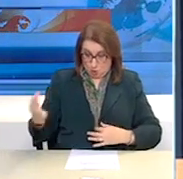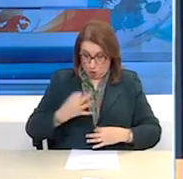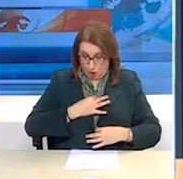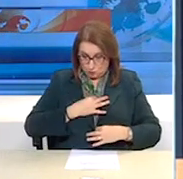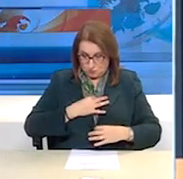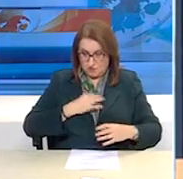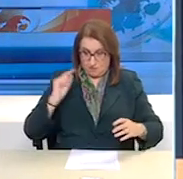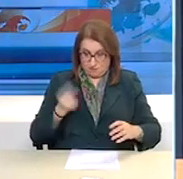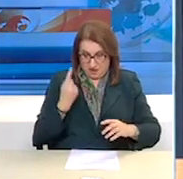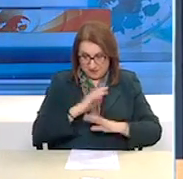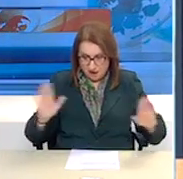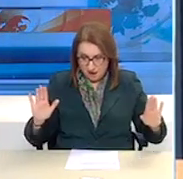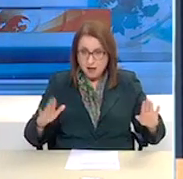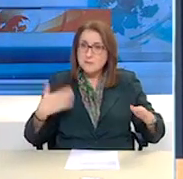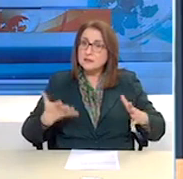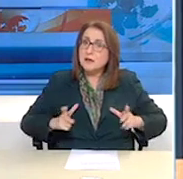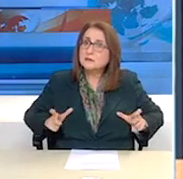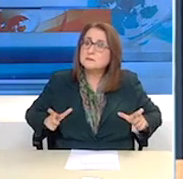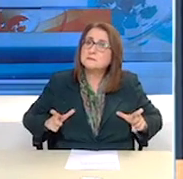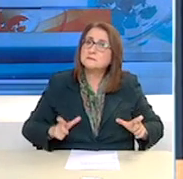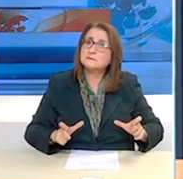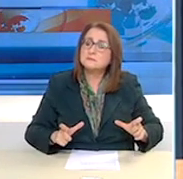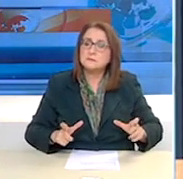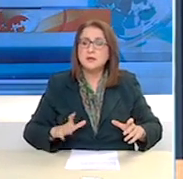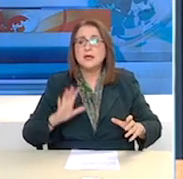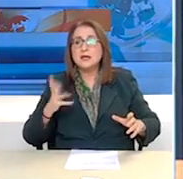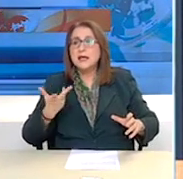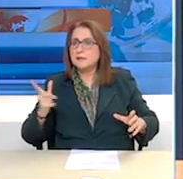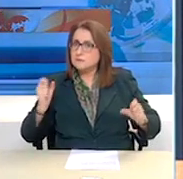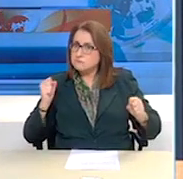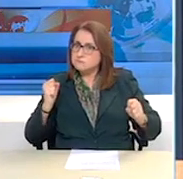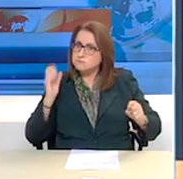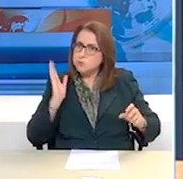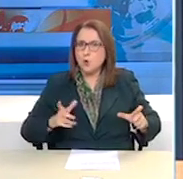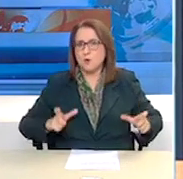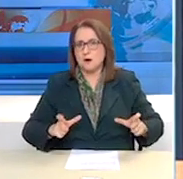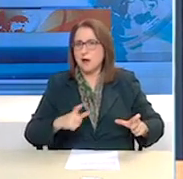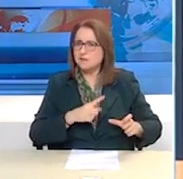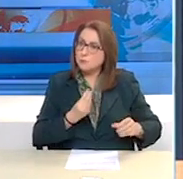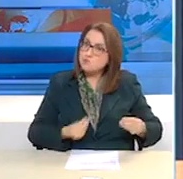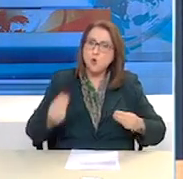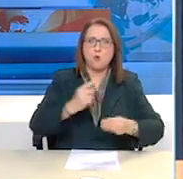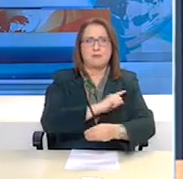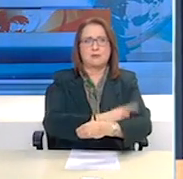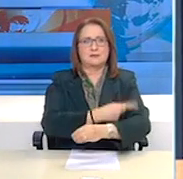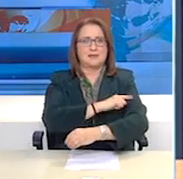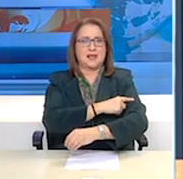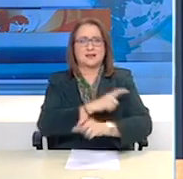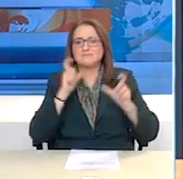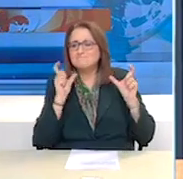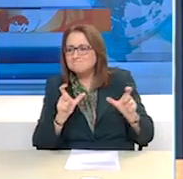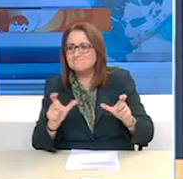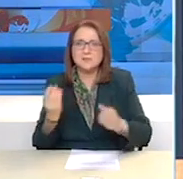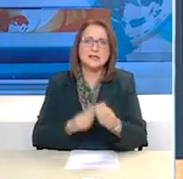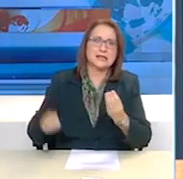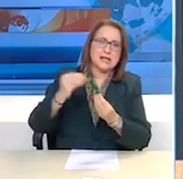περιστατικά, εκεί που βλέπεις τους ασθενείς που έρχονται και έχουν την υποψία της νόσου. Θα δούμε σιγά σιγά τέτοιες στρατηγικές να υλοποιούνται, γιατί